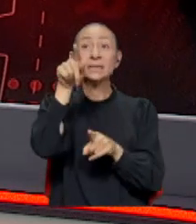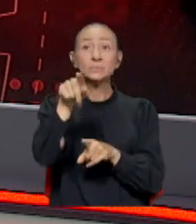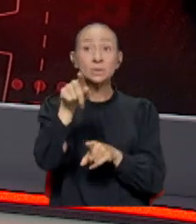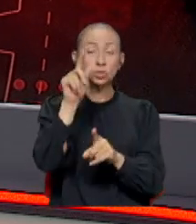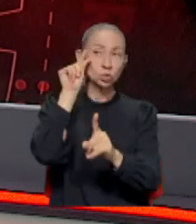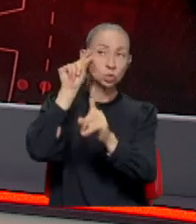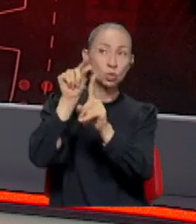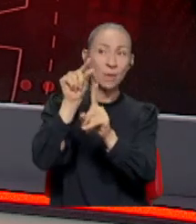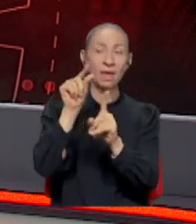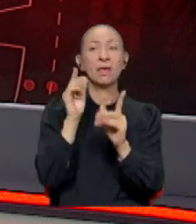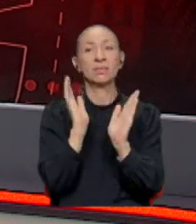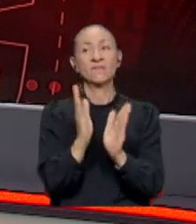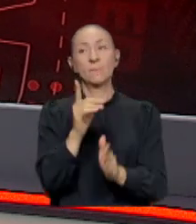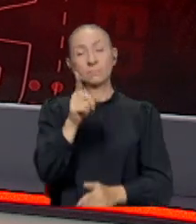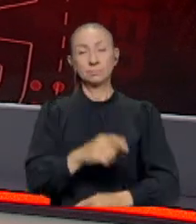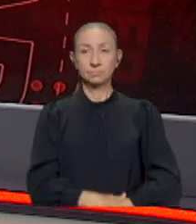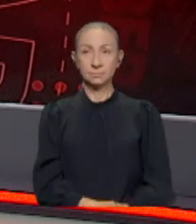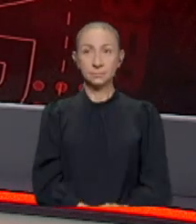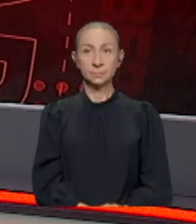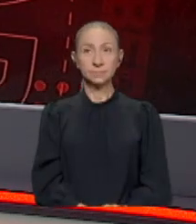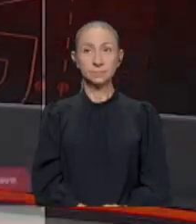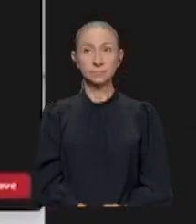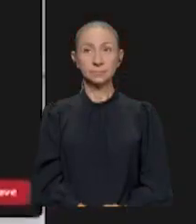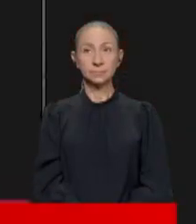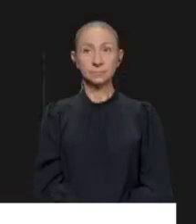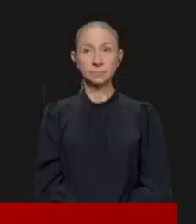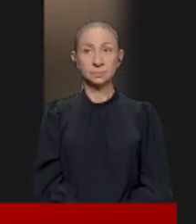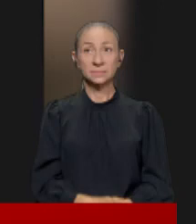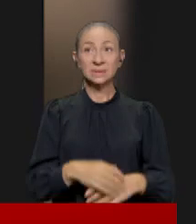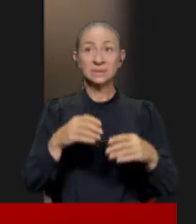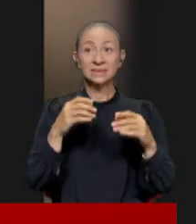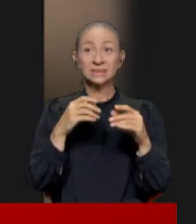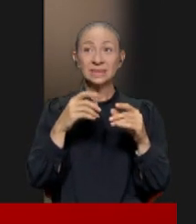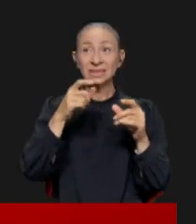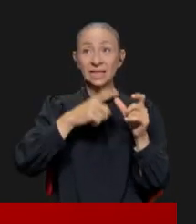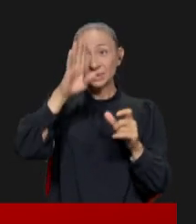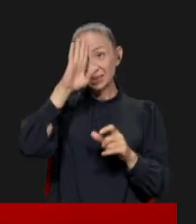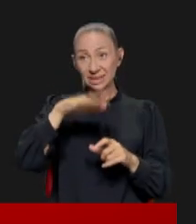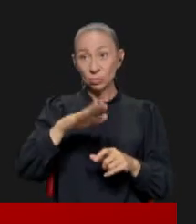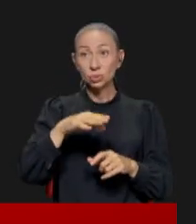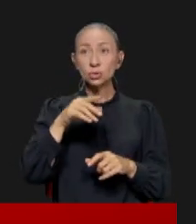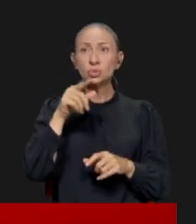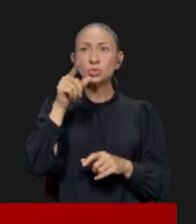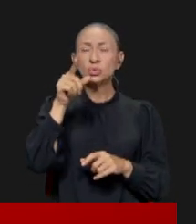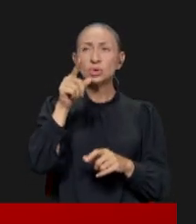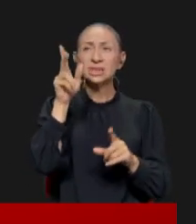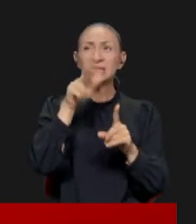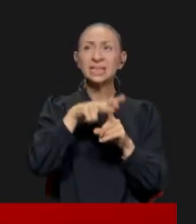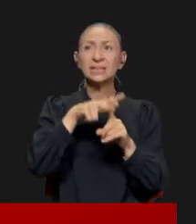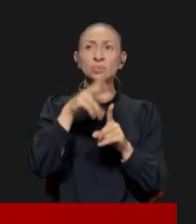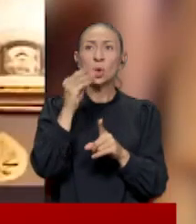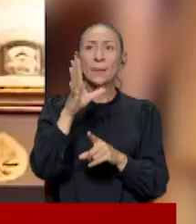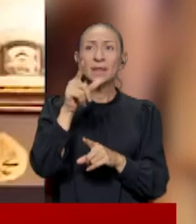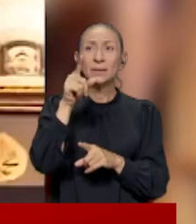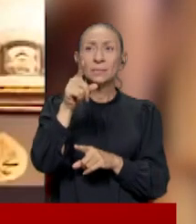üzerinde şüpheler yoğunlaşıyor. Selin Hanım evet. Şu anda şeyde, İstanbul'da. Şu katılımcı olabilir